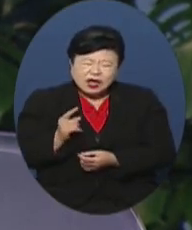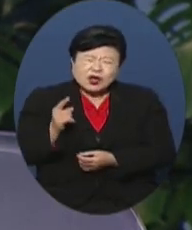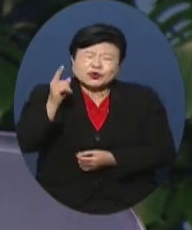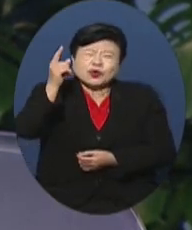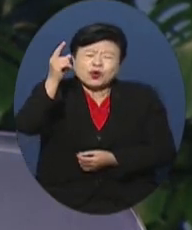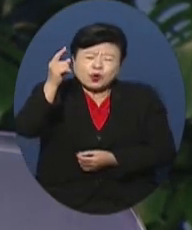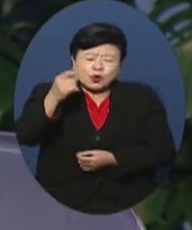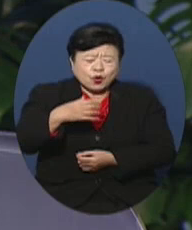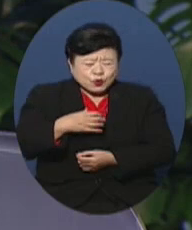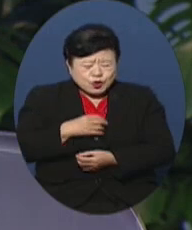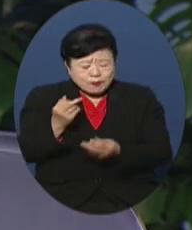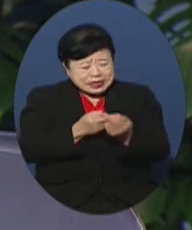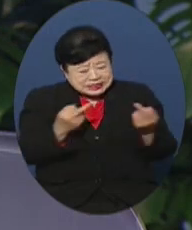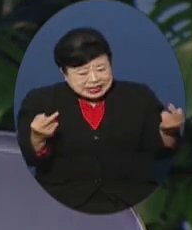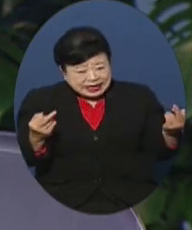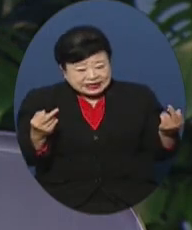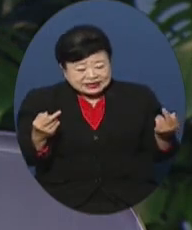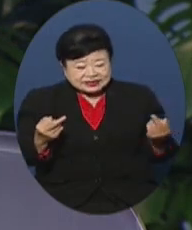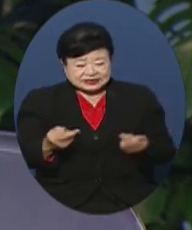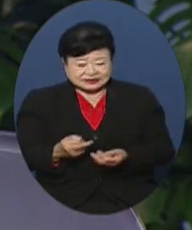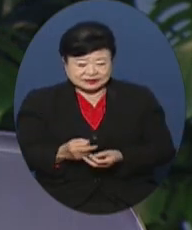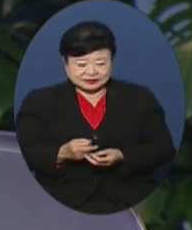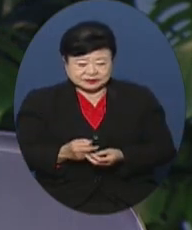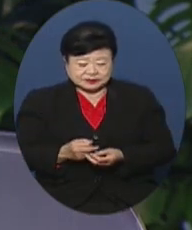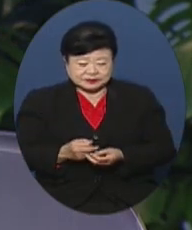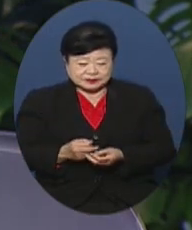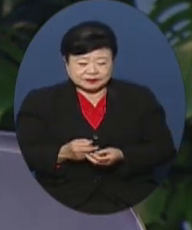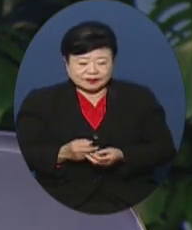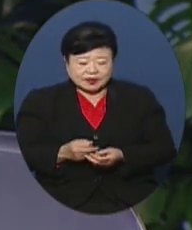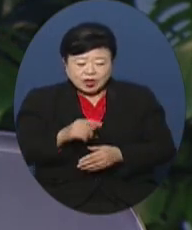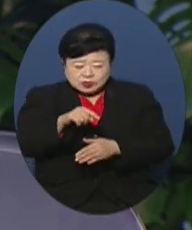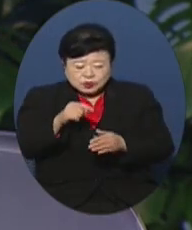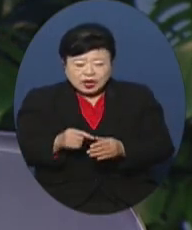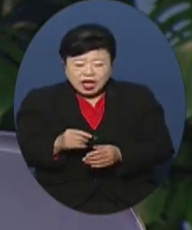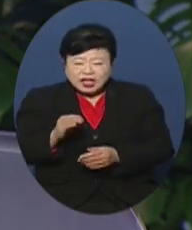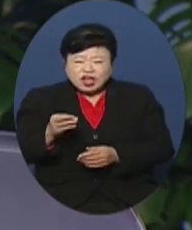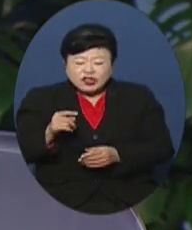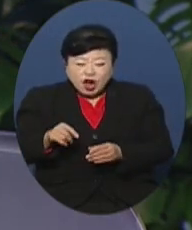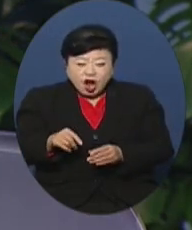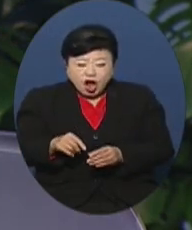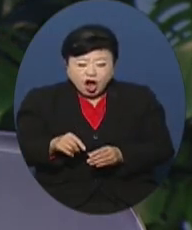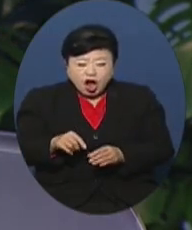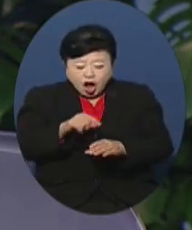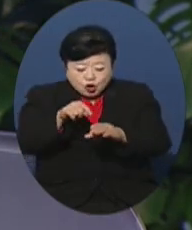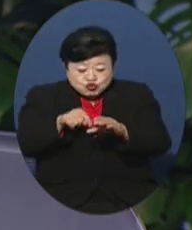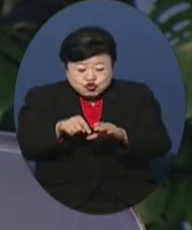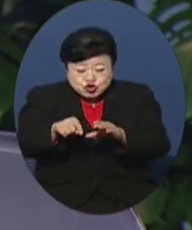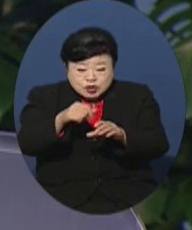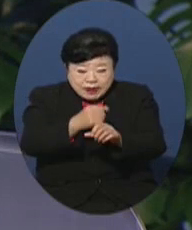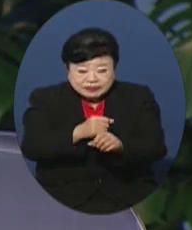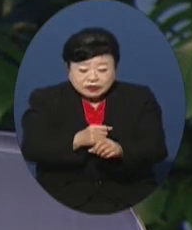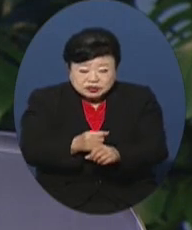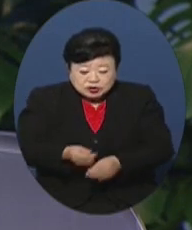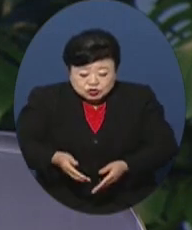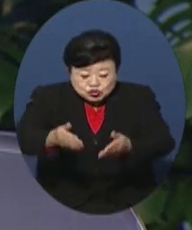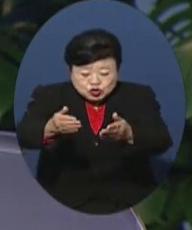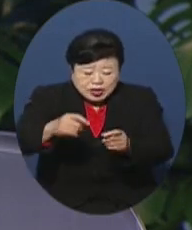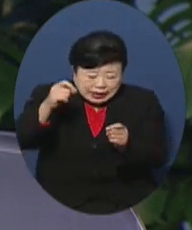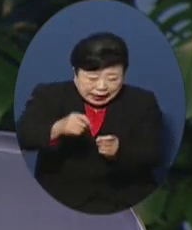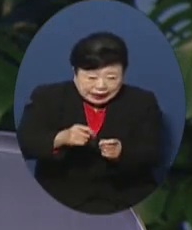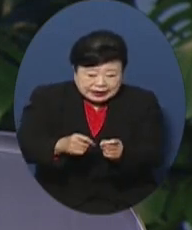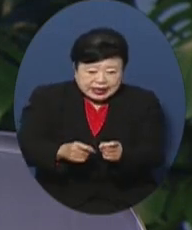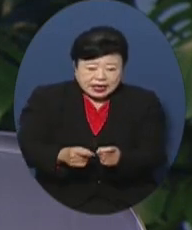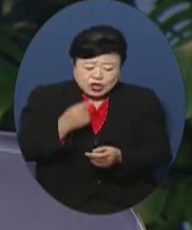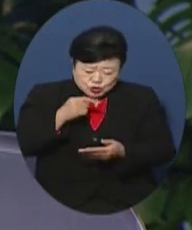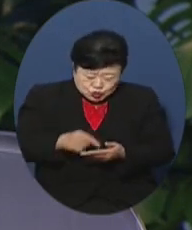힘준 산을 터널과 통해 직통으로 통과하는 것입니다.